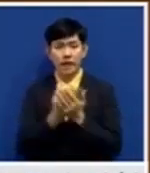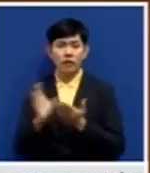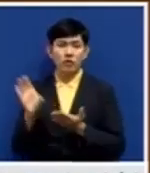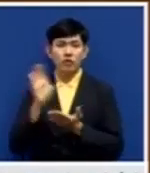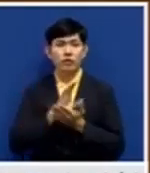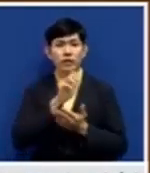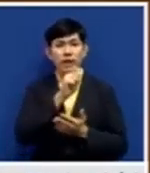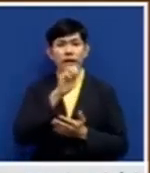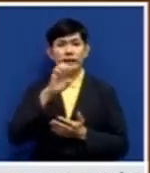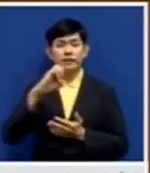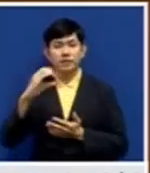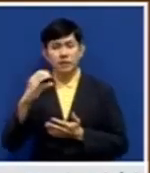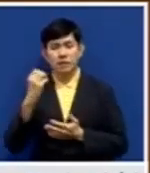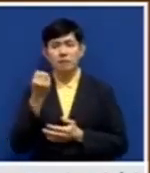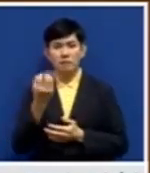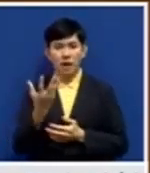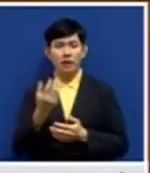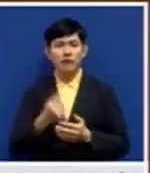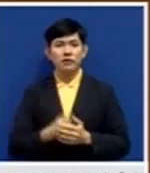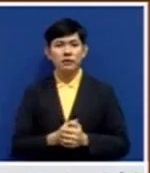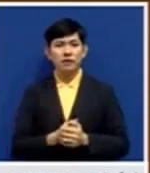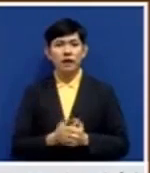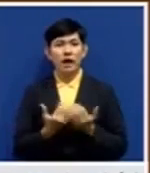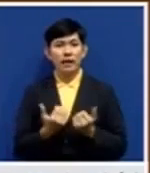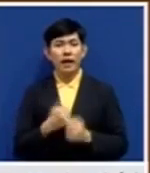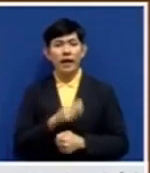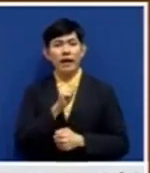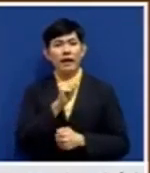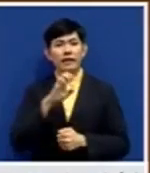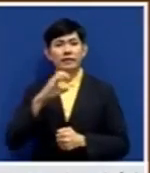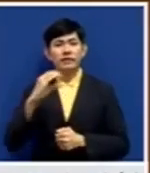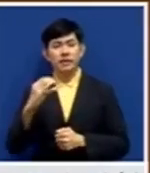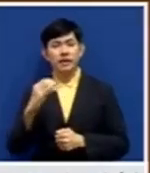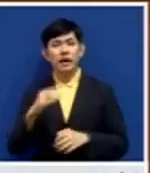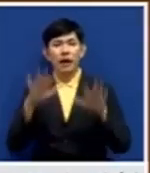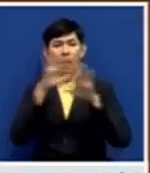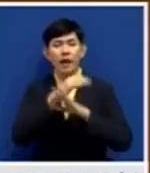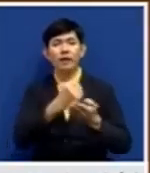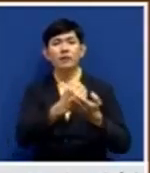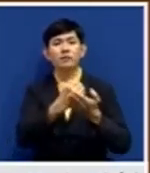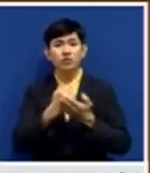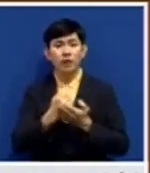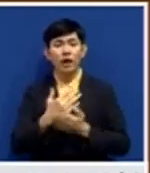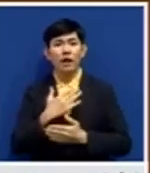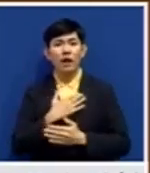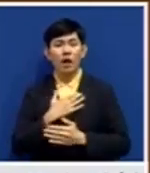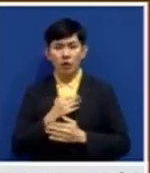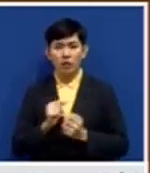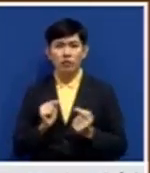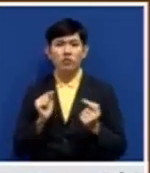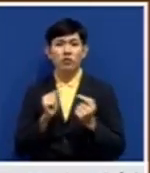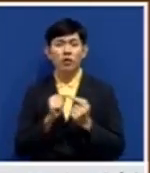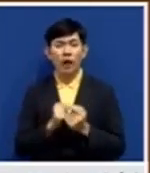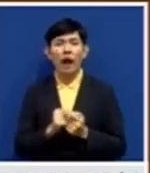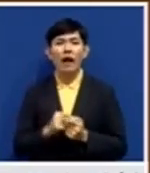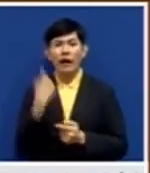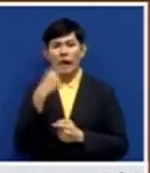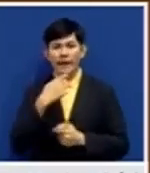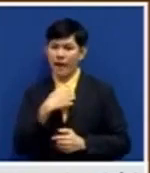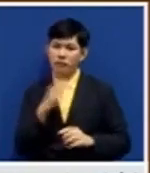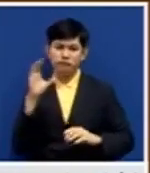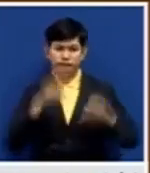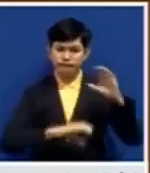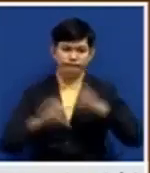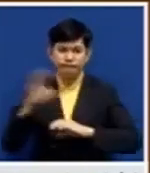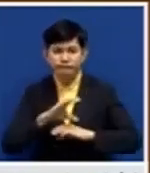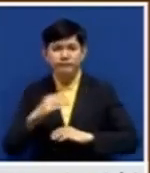นี่ยมันเยอะมากฉะนั้น EEC เป็นตัวผลพวงซึ่งช่วยให้เราเนี่ยดึงดูดนักลงทุนได้จังหวะ